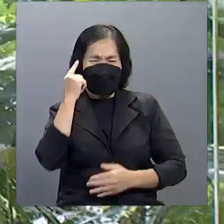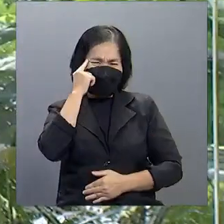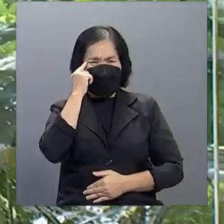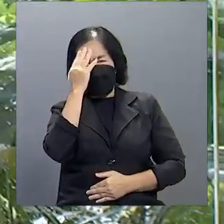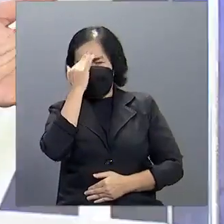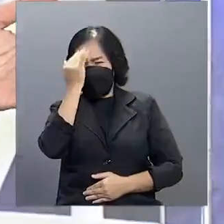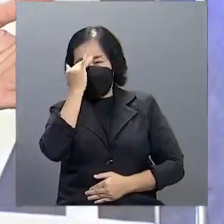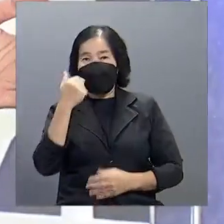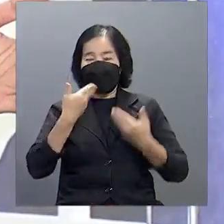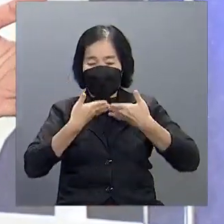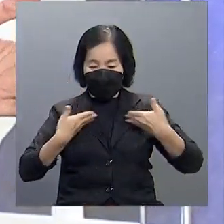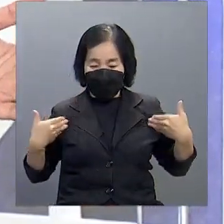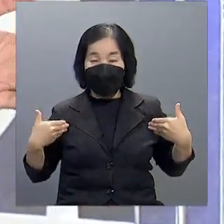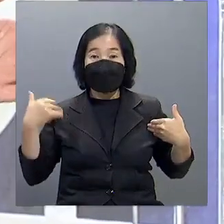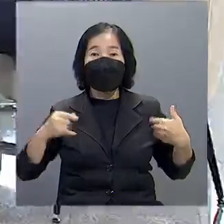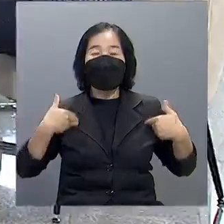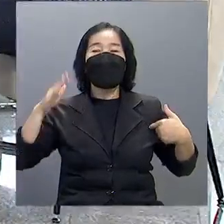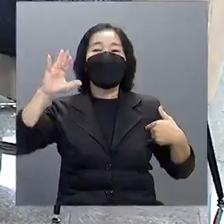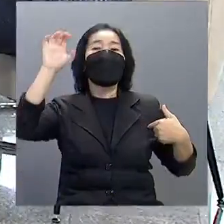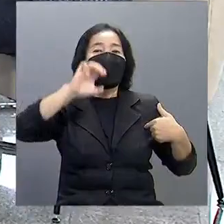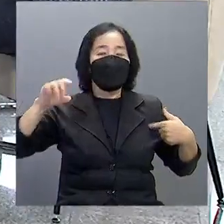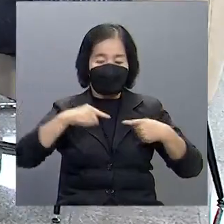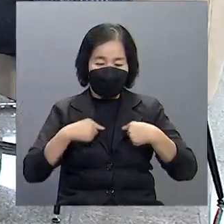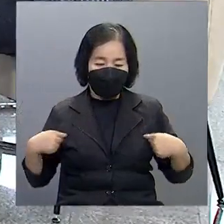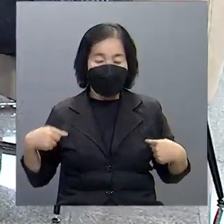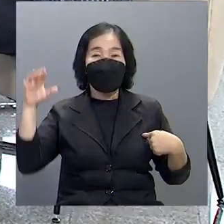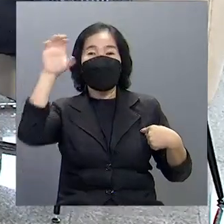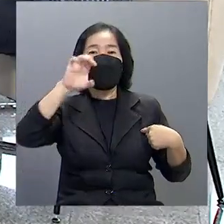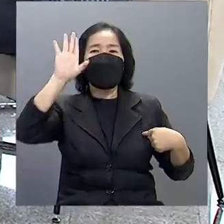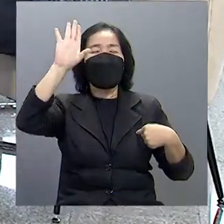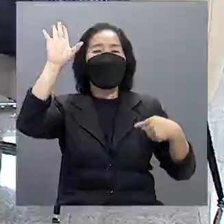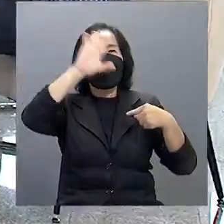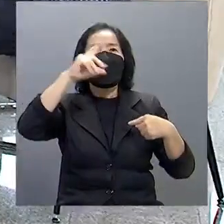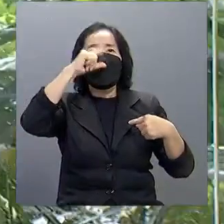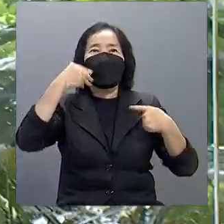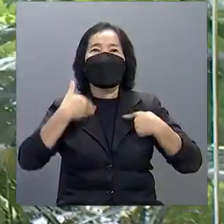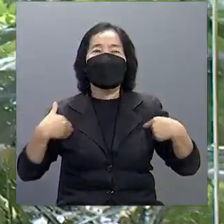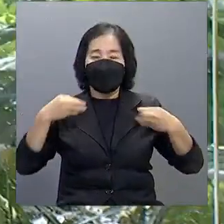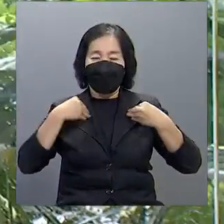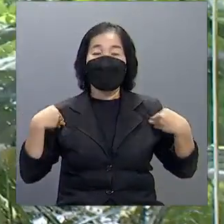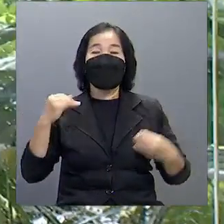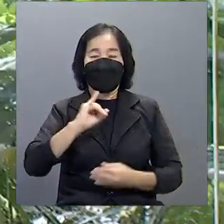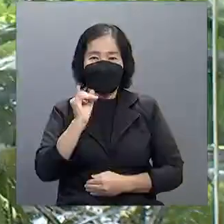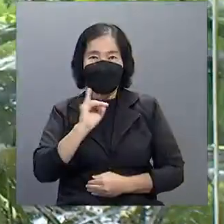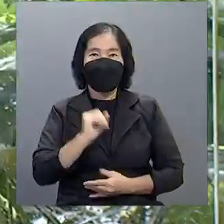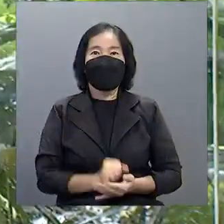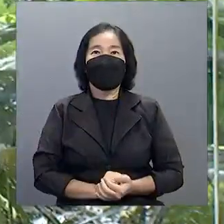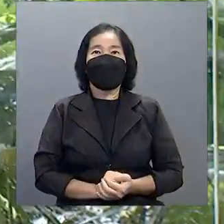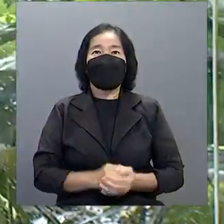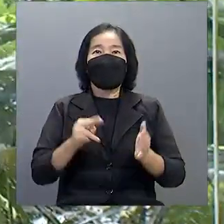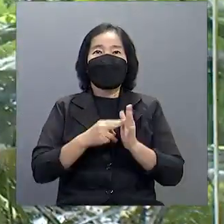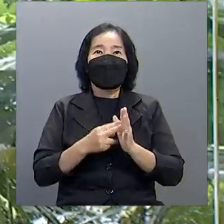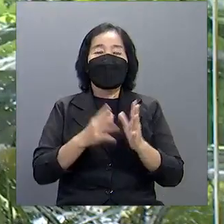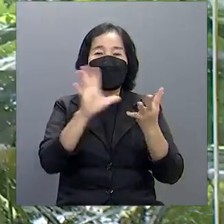มายังไง นี่เหมือนแบบในยุคนึงสมัยนึงเขาก็จะมีแบบบาทที่เป็นแบบปกบัวแบบนี้ใช่ไหมฮะ ก็คือมันเป็นการเอาศิลปะยุคใหม่